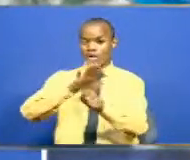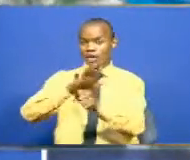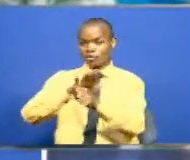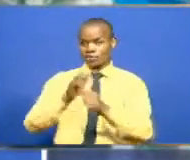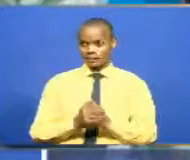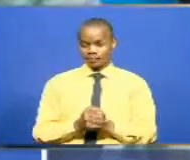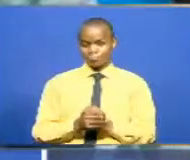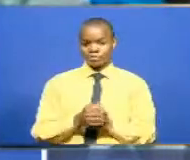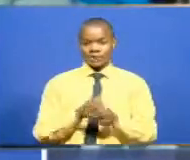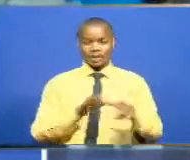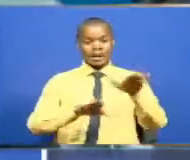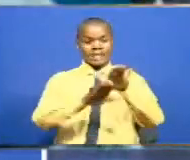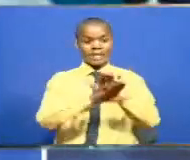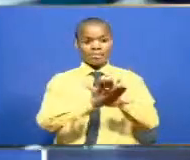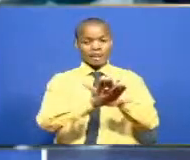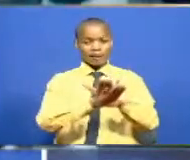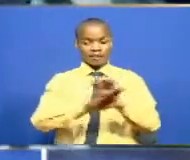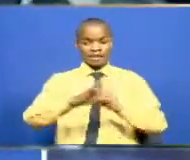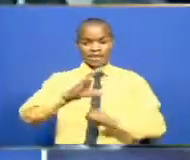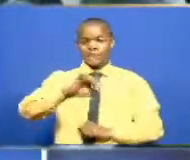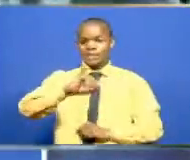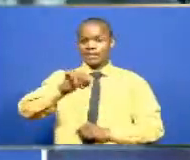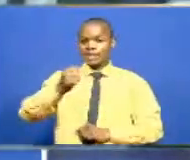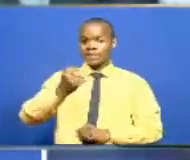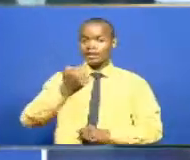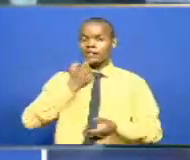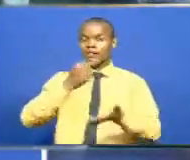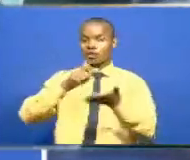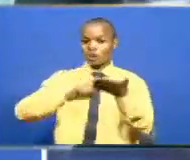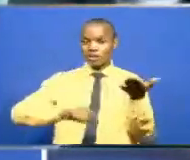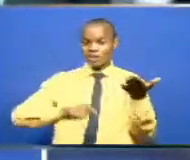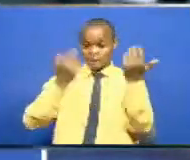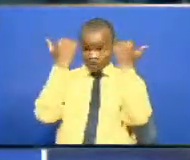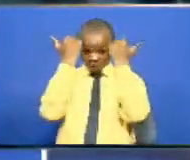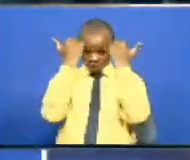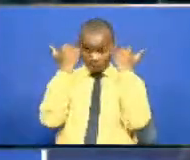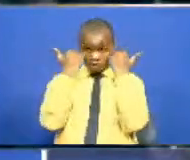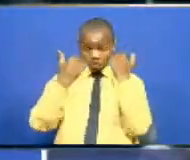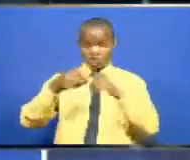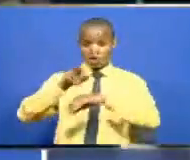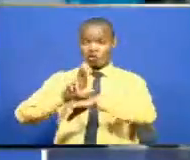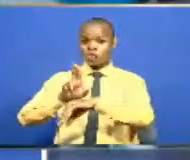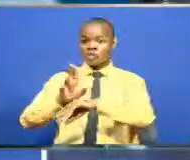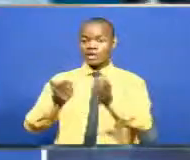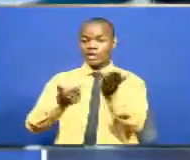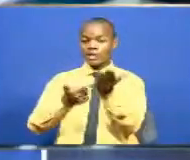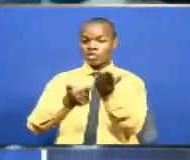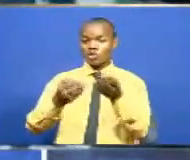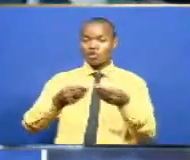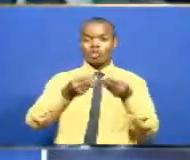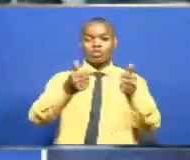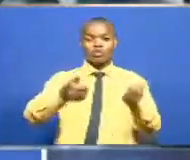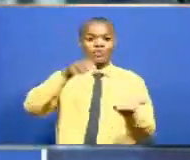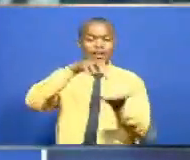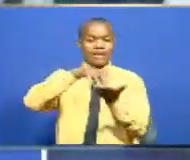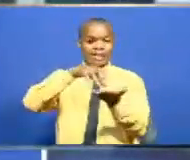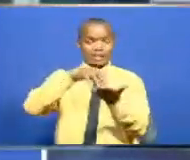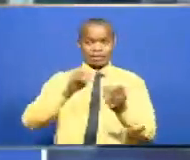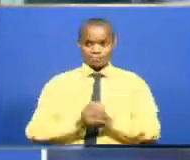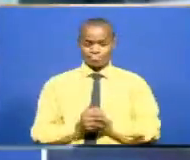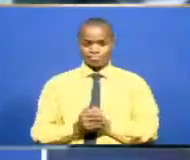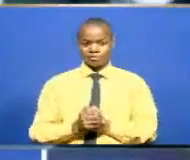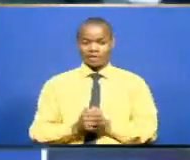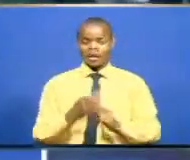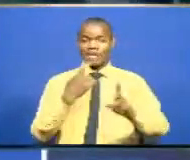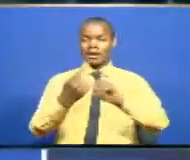mkuu Philomena Mwilu amesema idara ya mahakama inatumia teknolojia kupunguza mrundiko wa kesi mahakamani. Akiongea mjini Kisumu